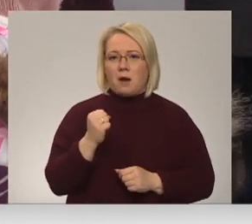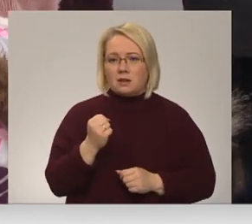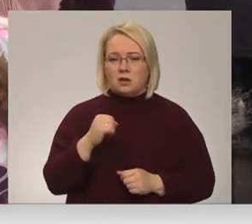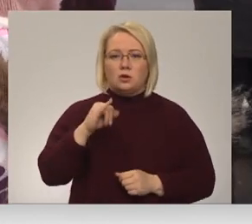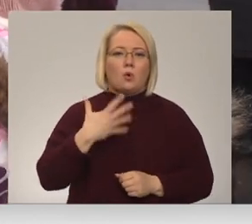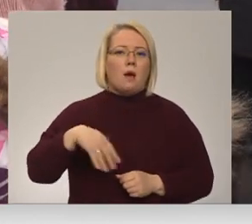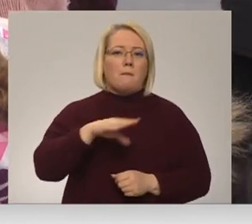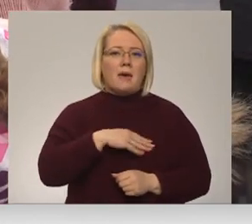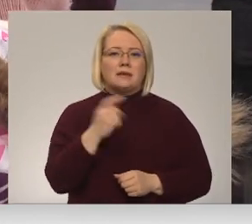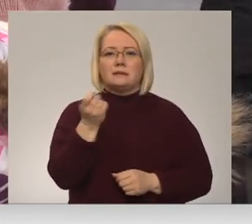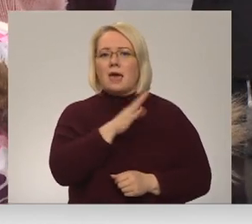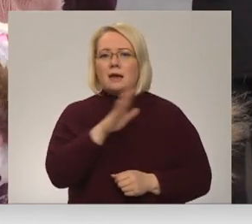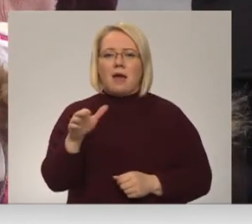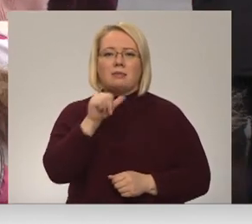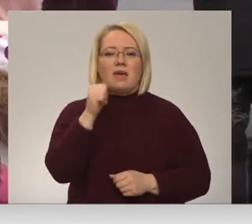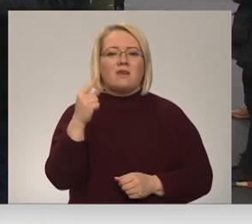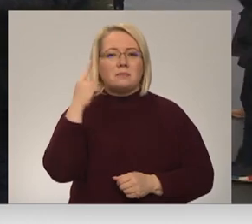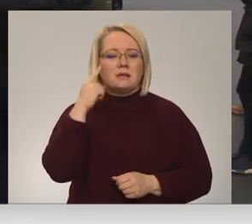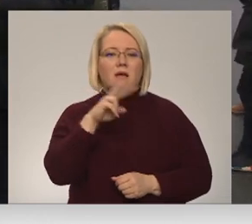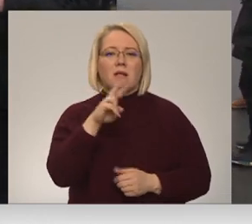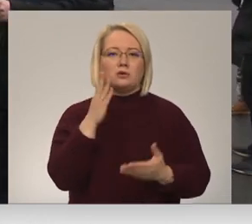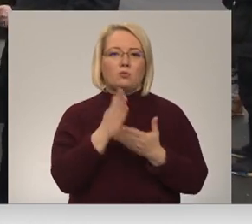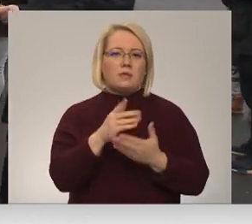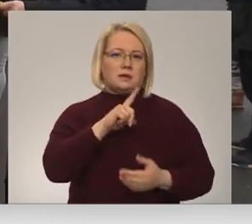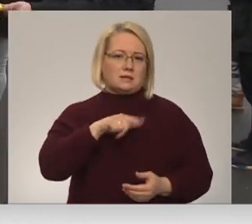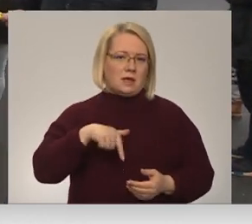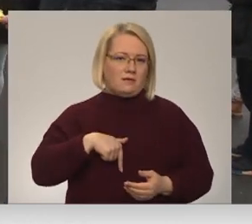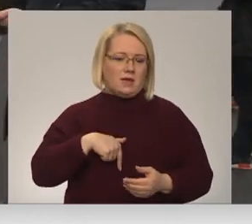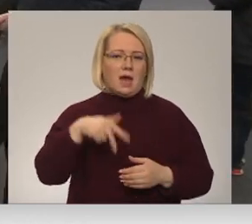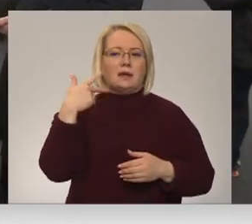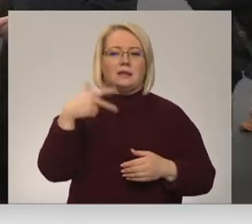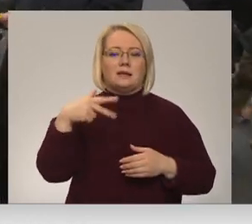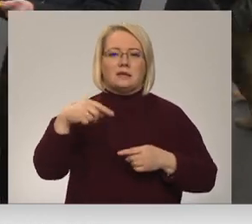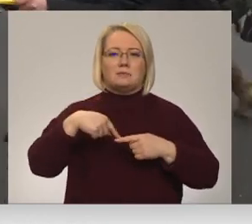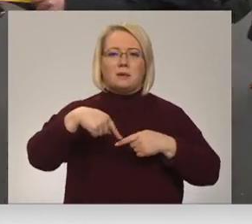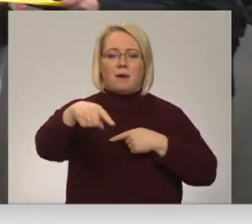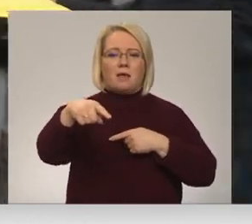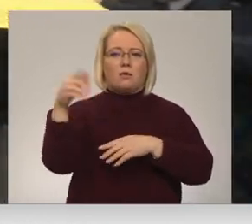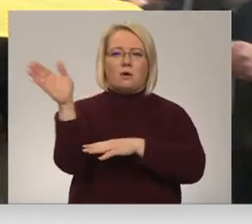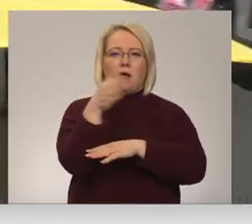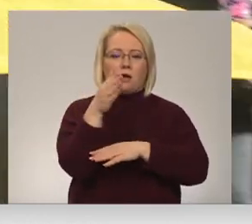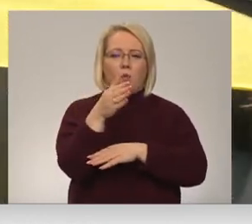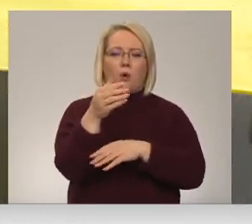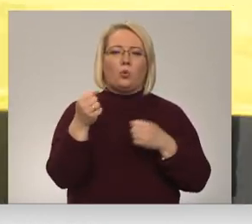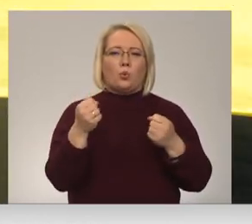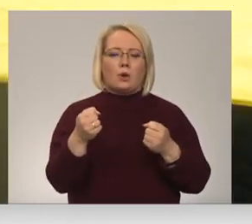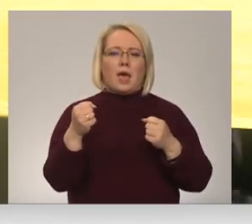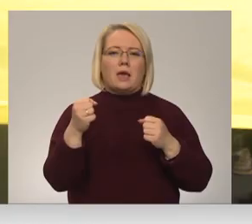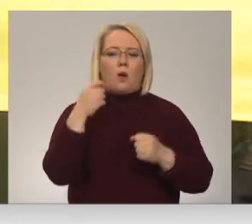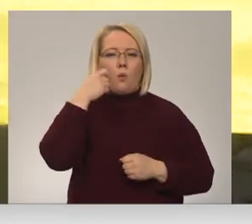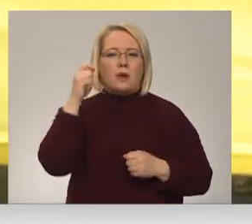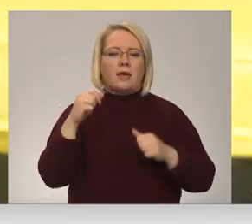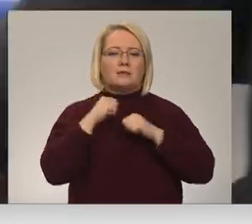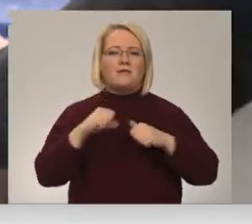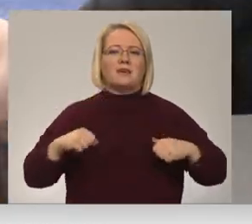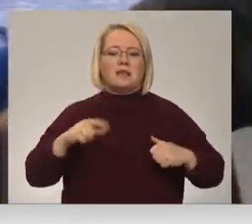jo mēs nekad nevaram zināt, kas notiks Latvijā. 30 metru garo karogu turēja arī Ukrainas vēstnieks Latvijā. Viņš pauda